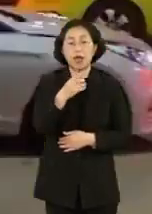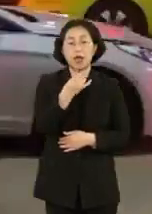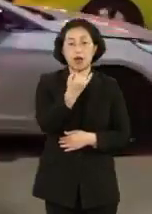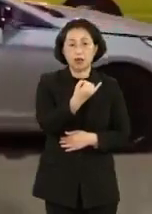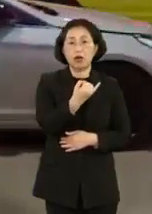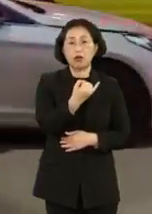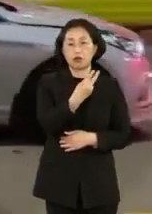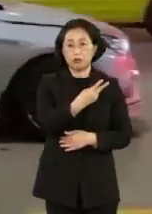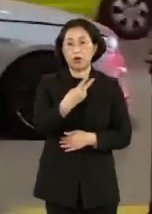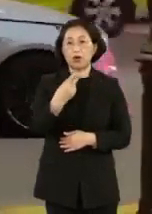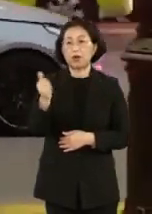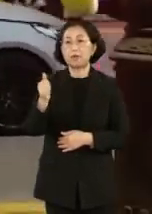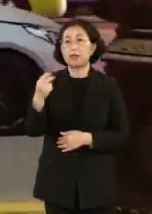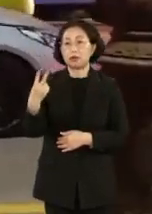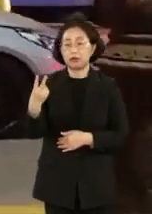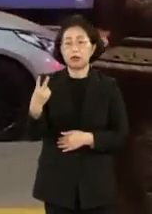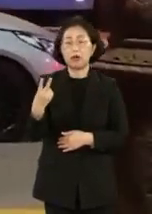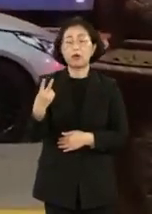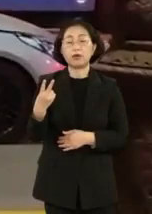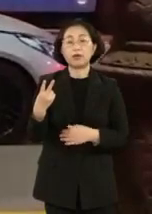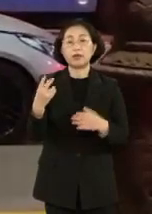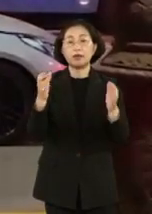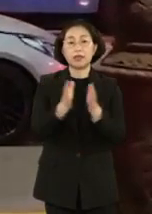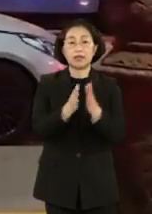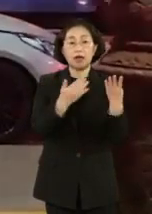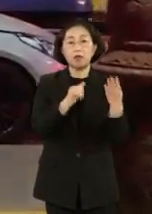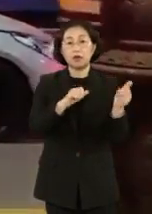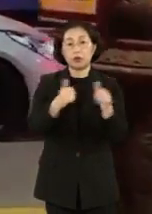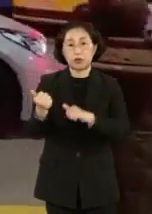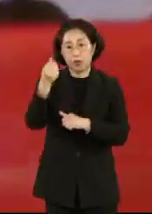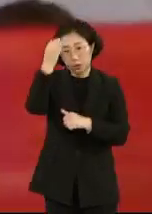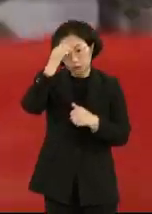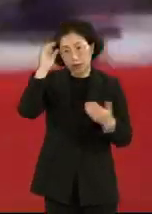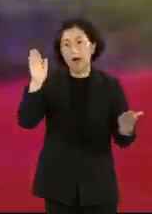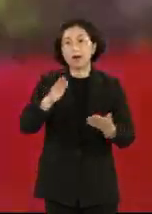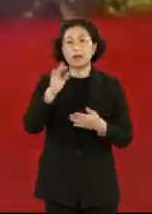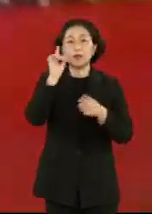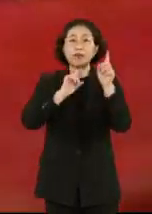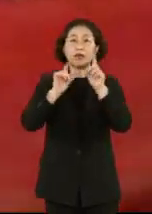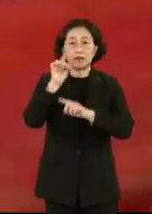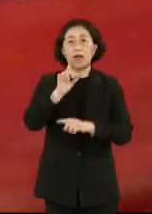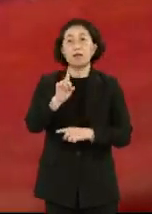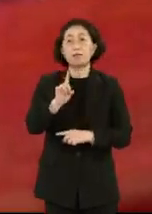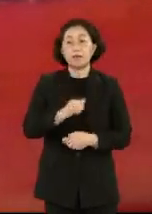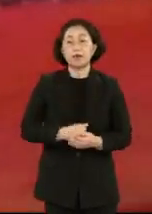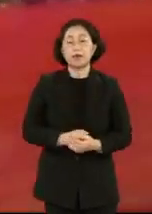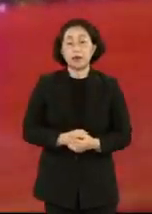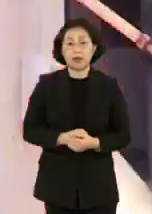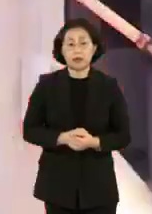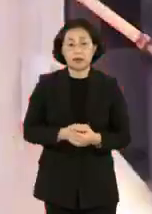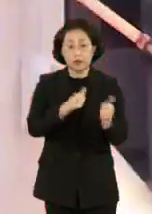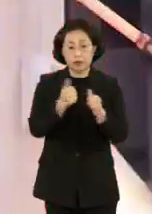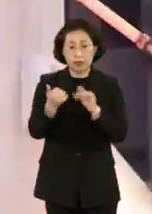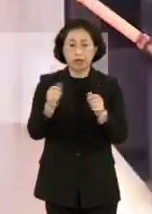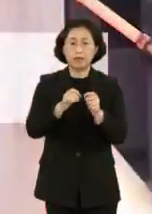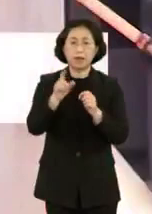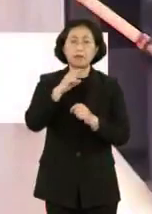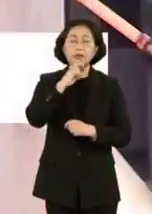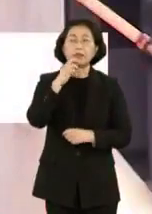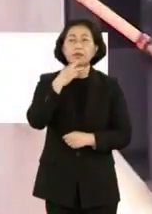2명과 20대 남성 2명 등 4명이 희생됐고 고등학생 1명도 부상을 입었습니다. 희생자들이 20,